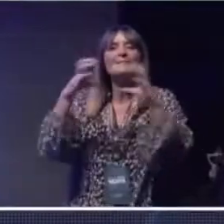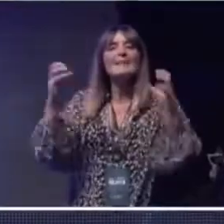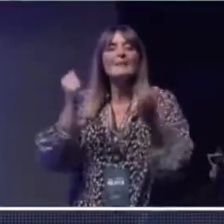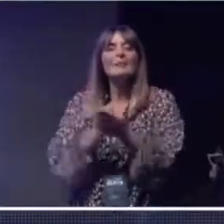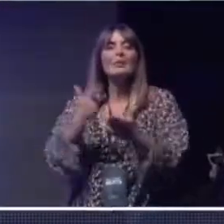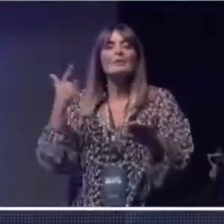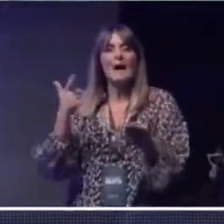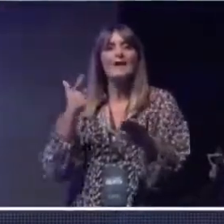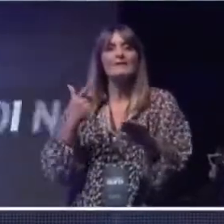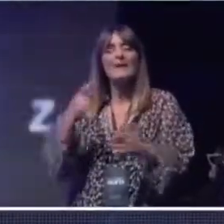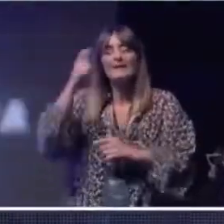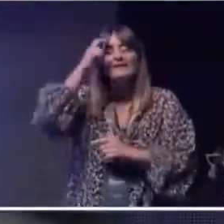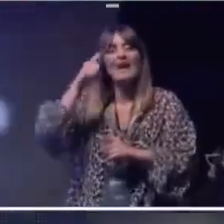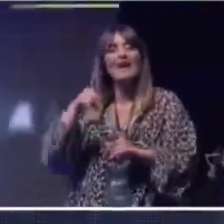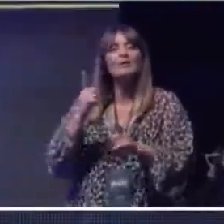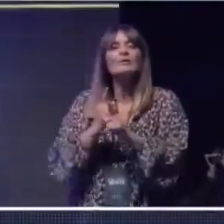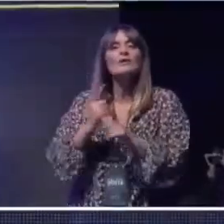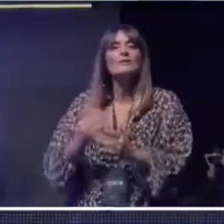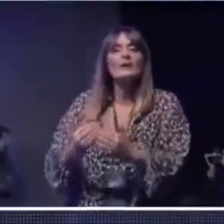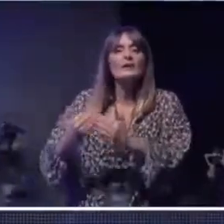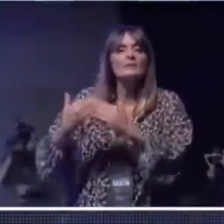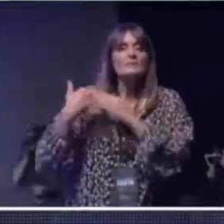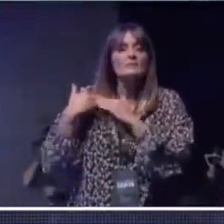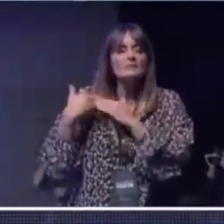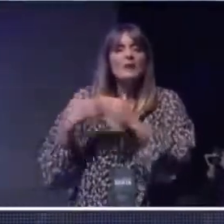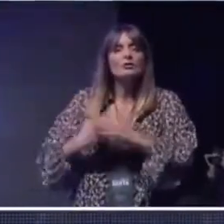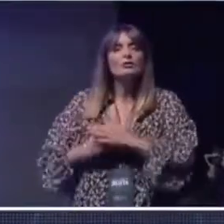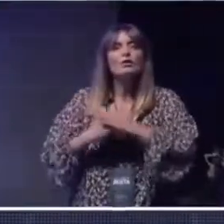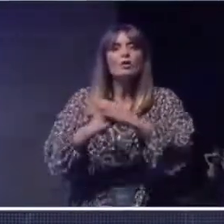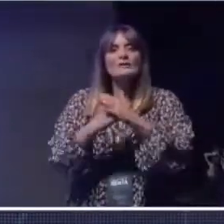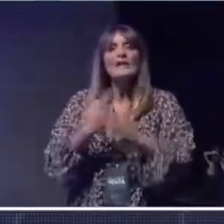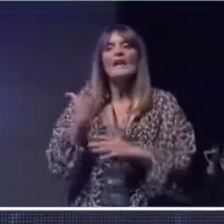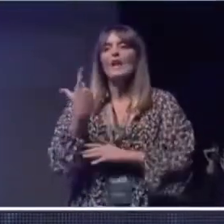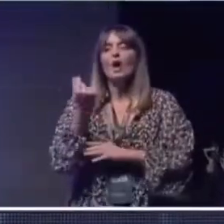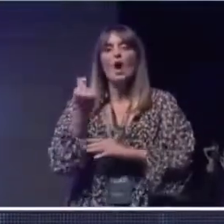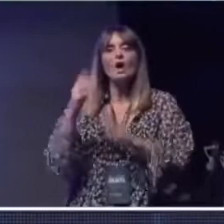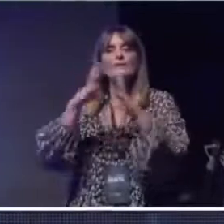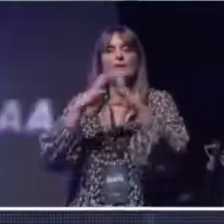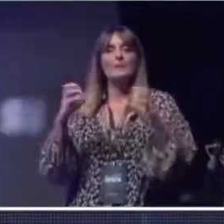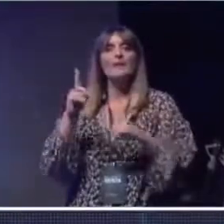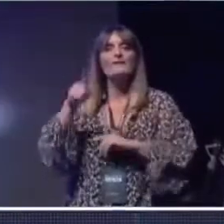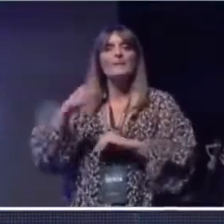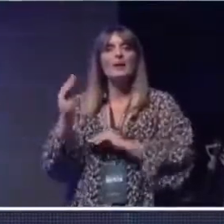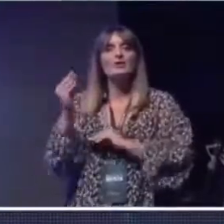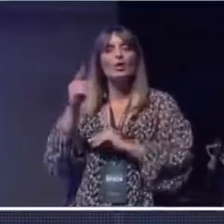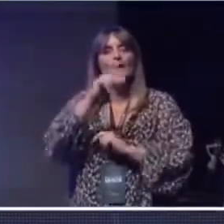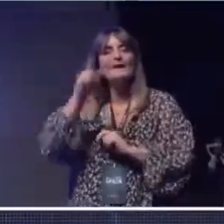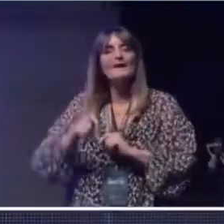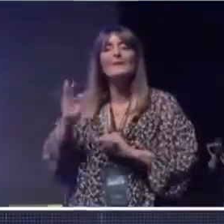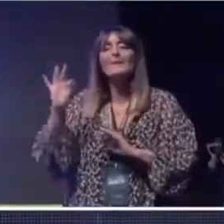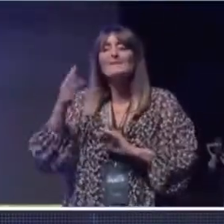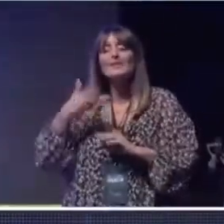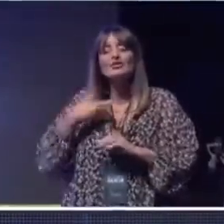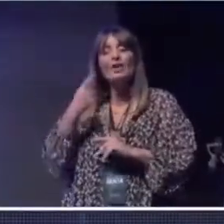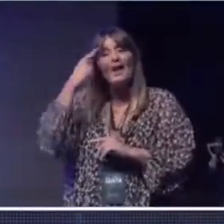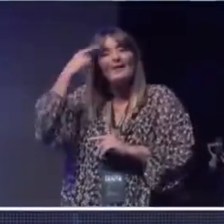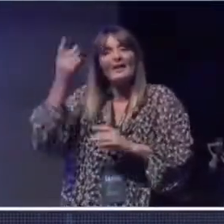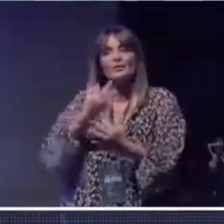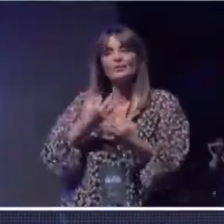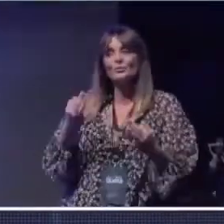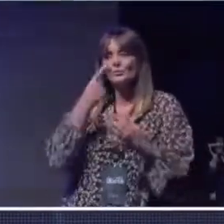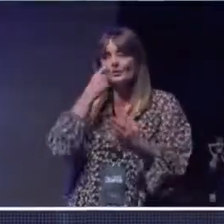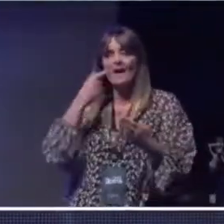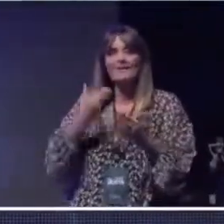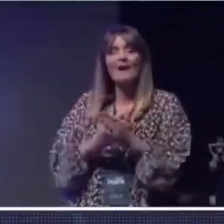deve far carico dei costi delle imprese e dei giovani italiani. Perché se hai un'idea giusta e sei un giovane,